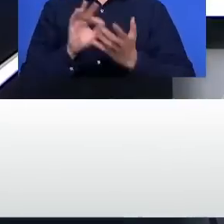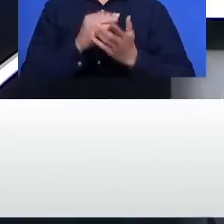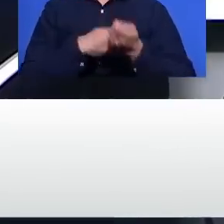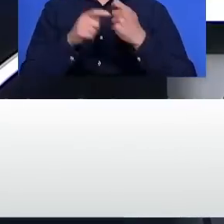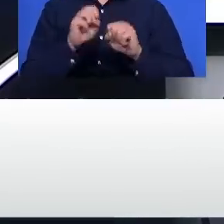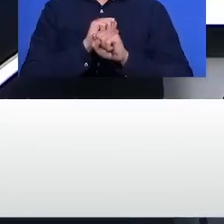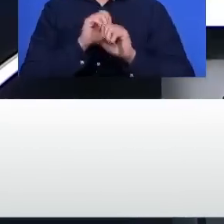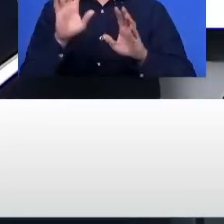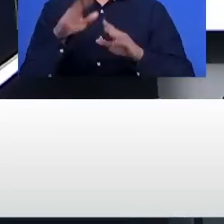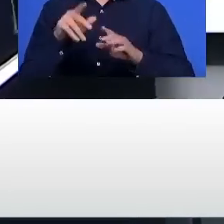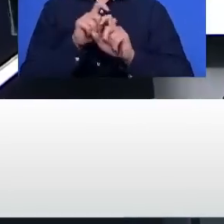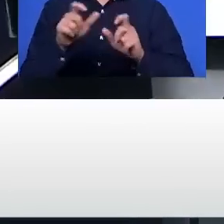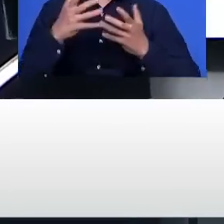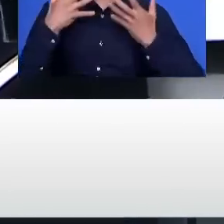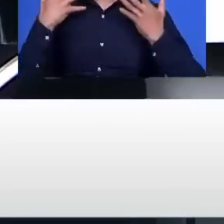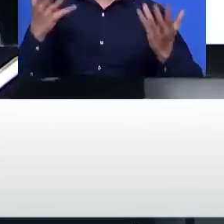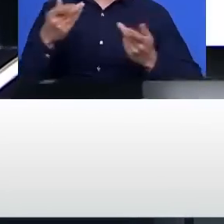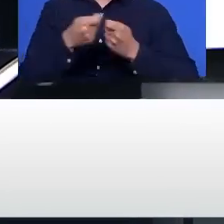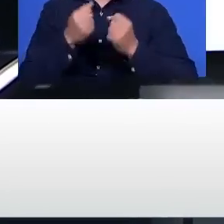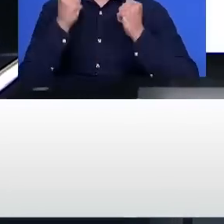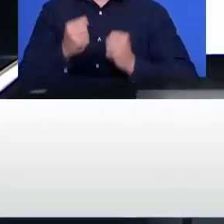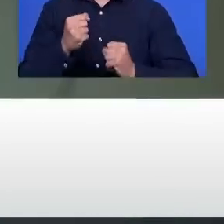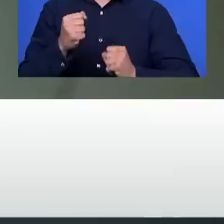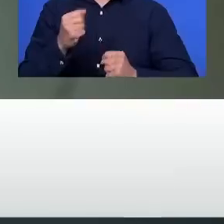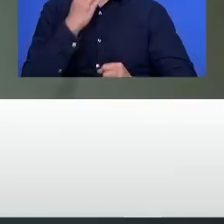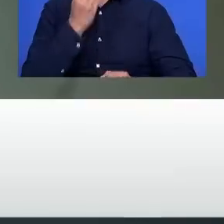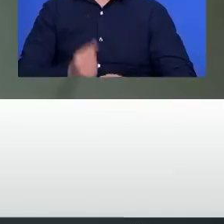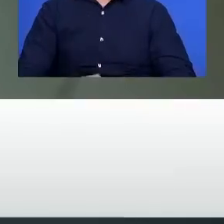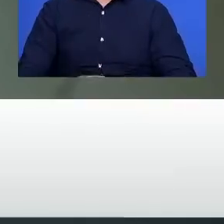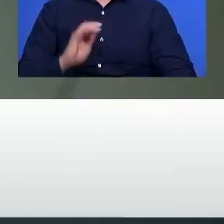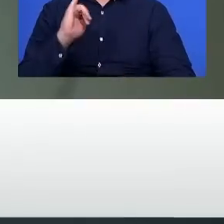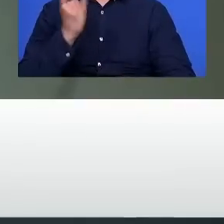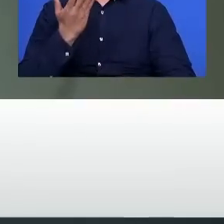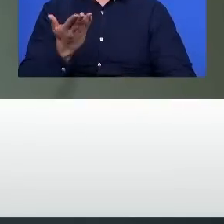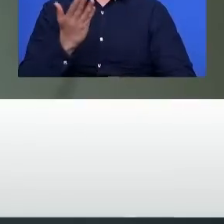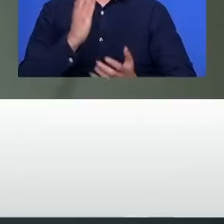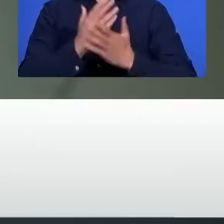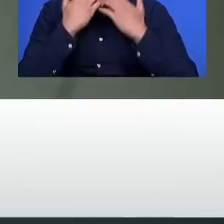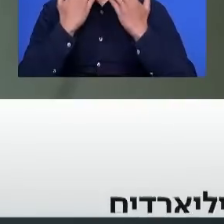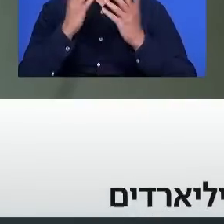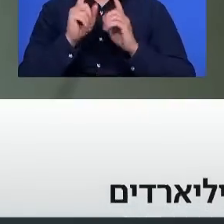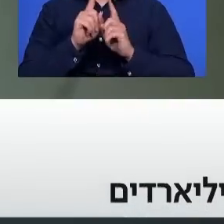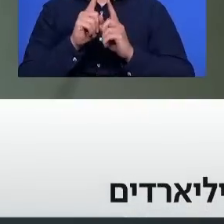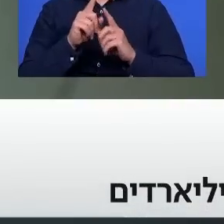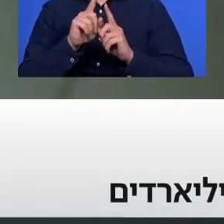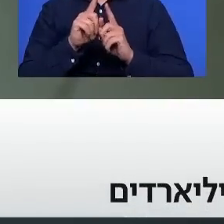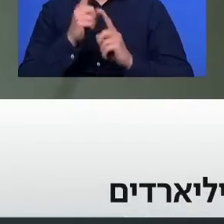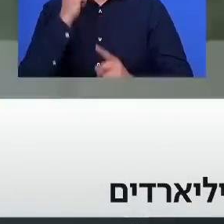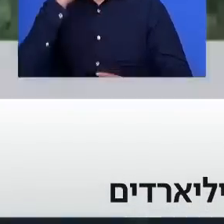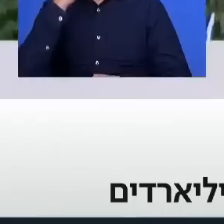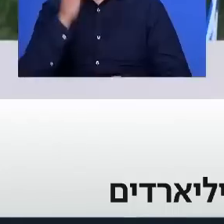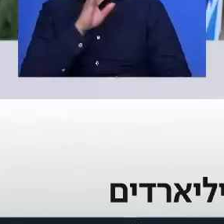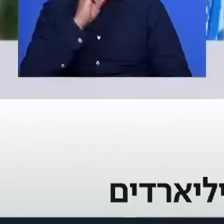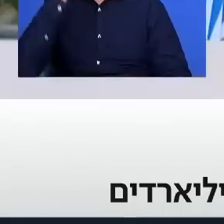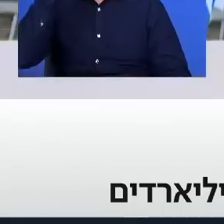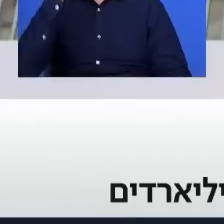מפרסמת הערב על חוב עצום של ארגוני הביטחון למדינה. נכון, מחל, ממש ככה. הסיפור הזה הוא, אם תרצי, כאב הראש הגדול הבא של המשטרה,